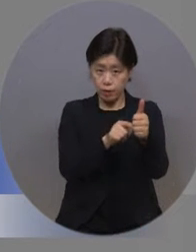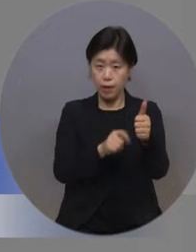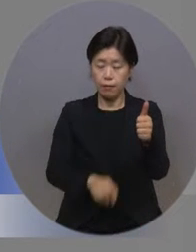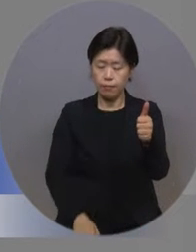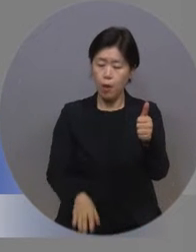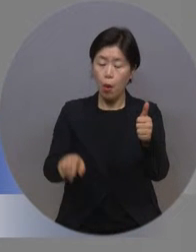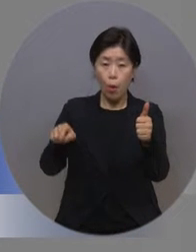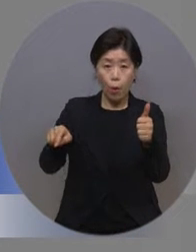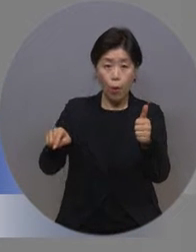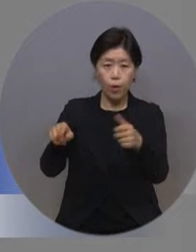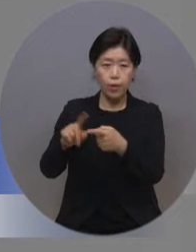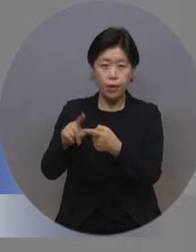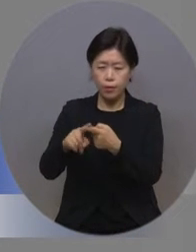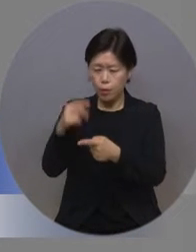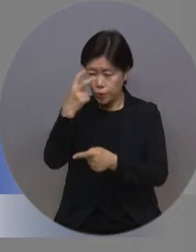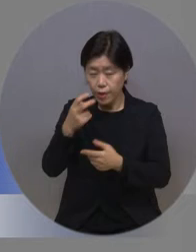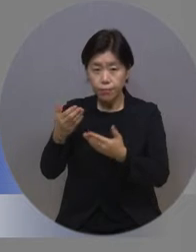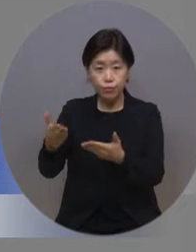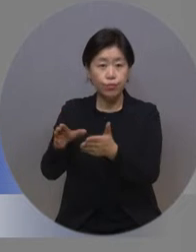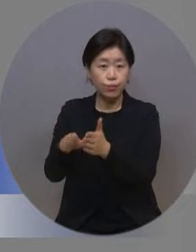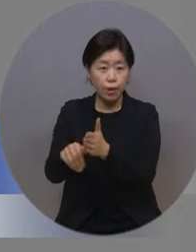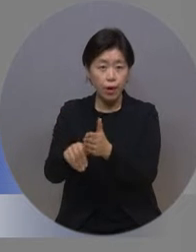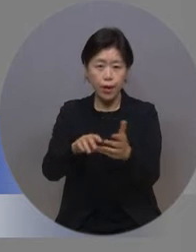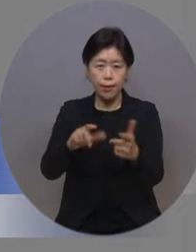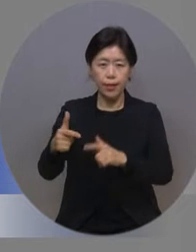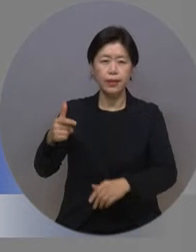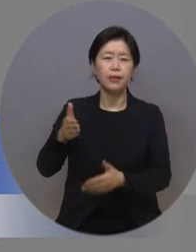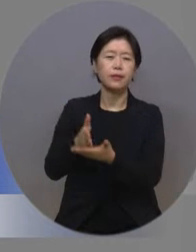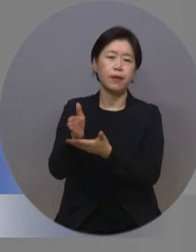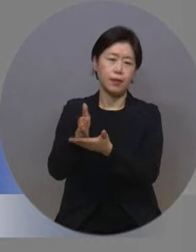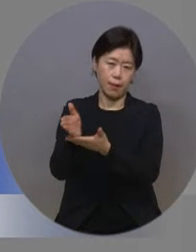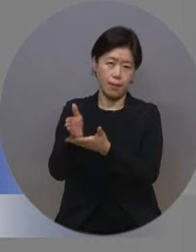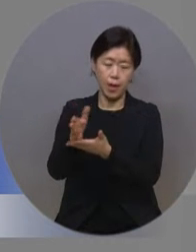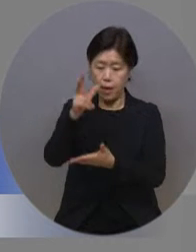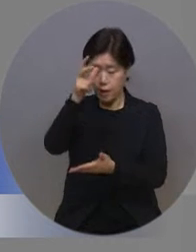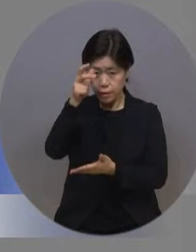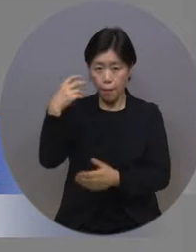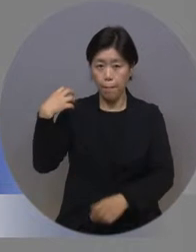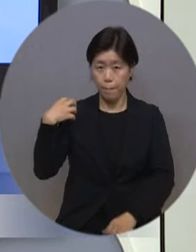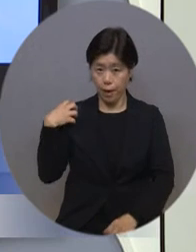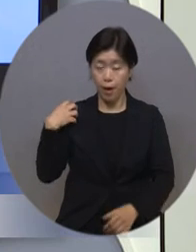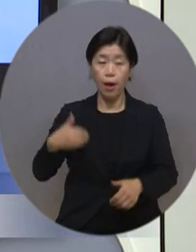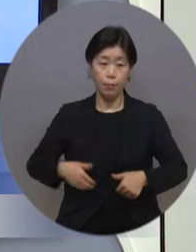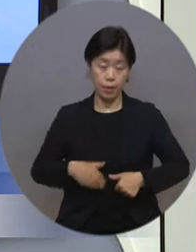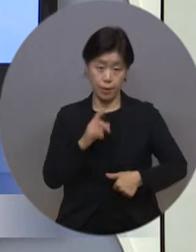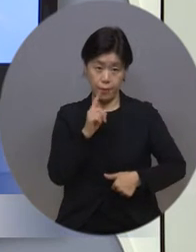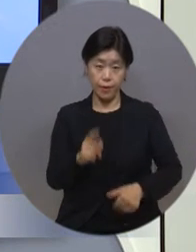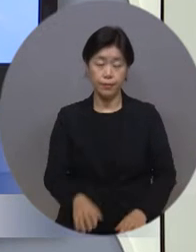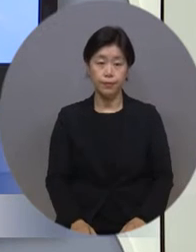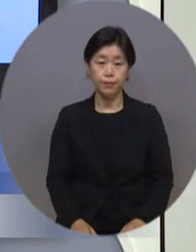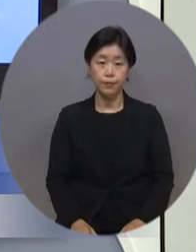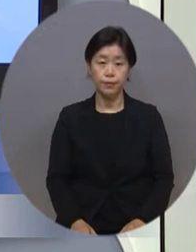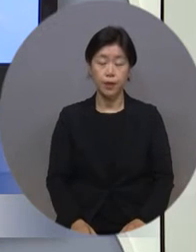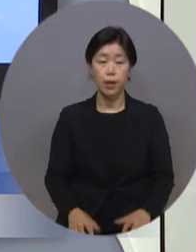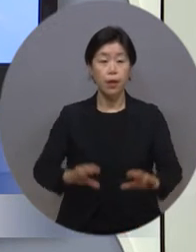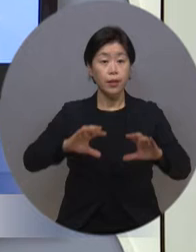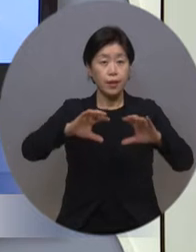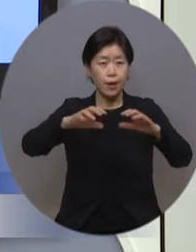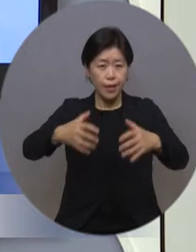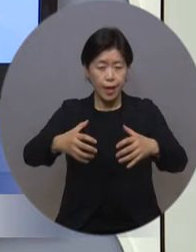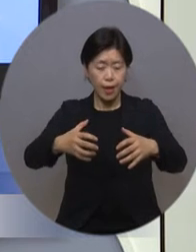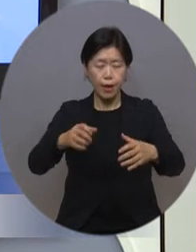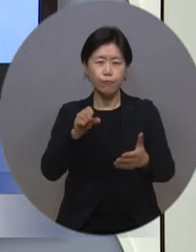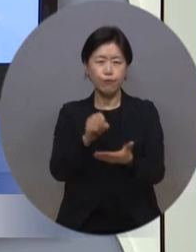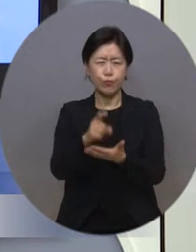사건 조사에 관한 준칭 마련과 건담 사법경찰관 확대 등을 권고했습니다 전세계 축구인들의